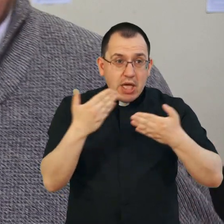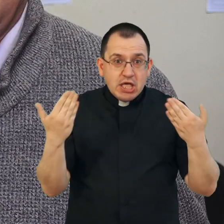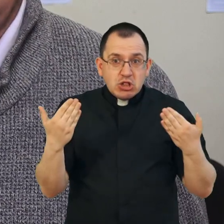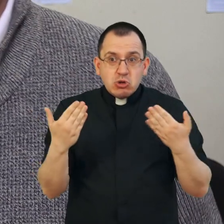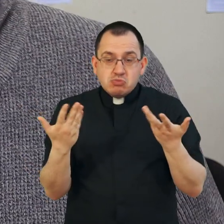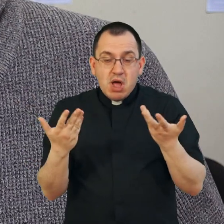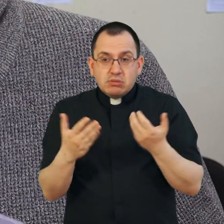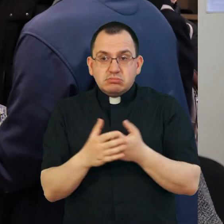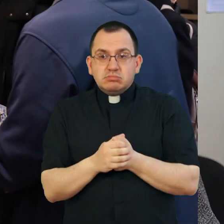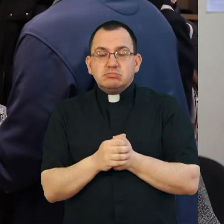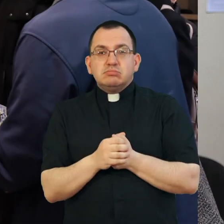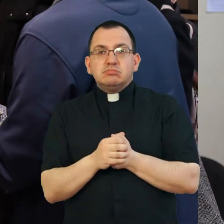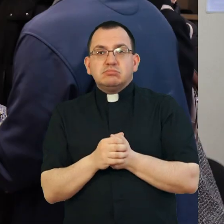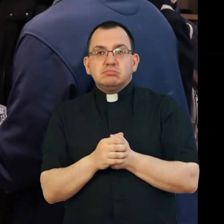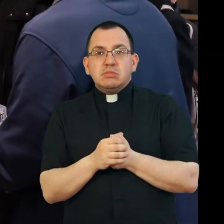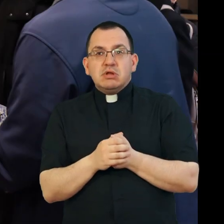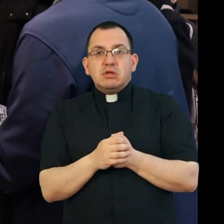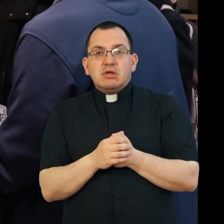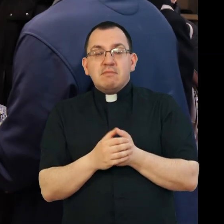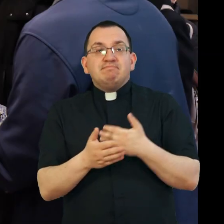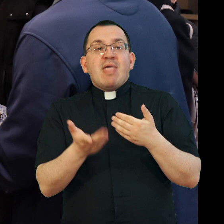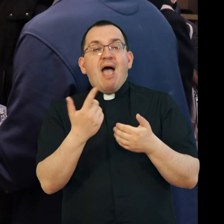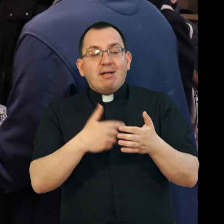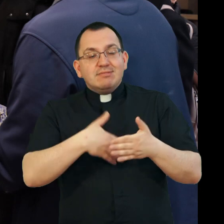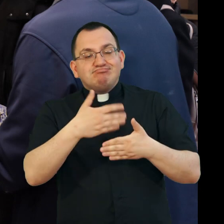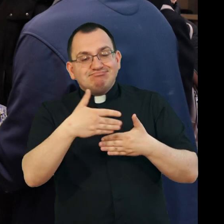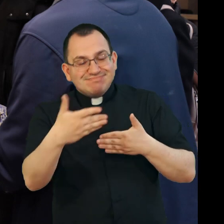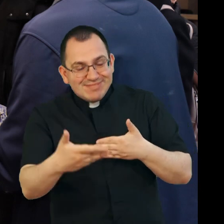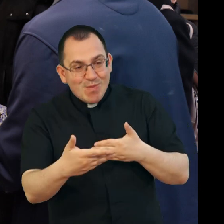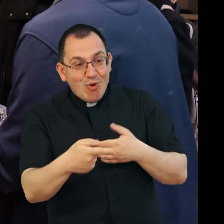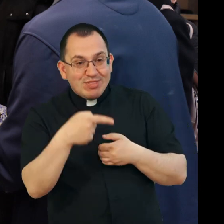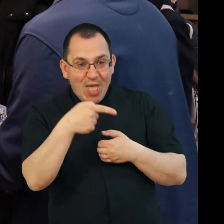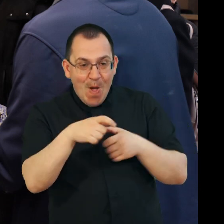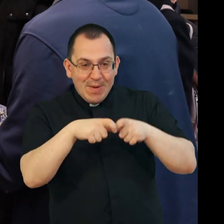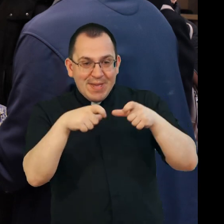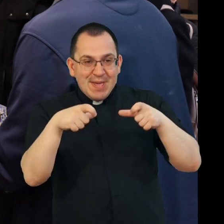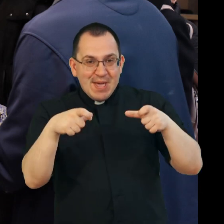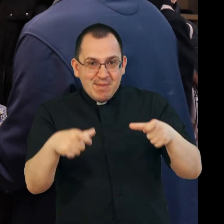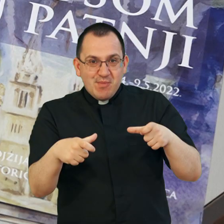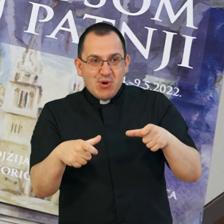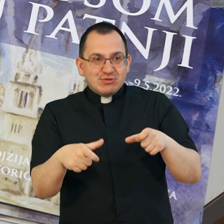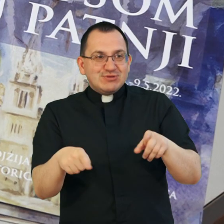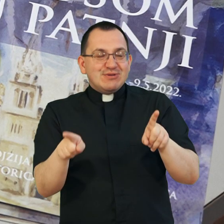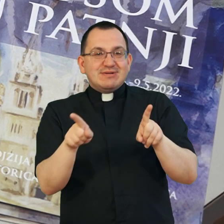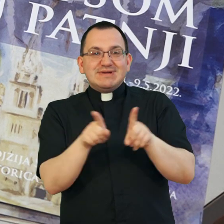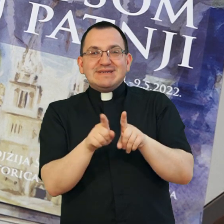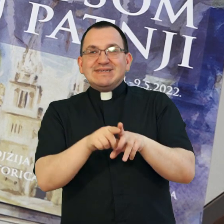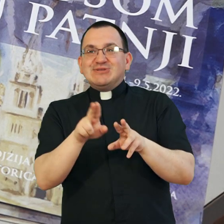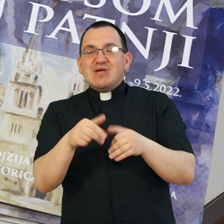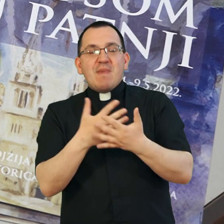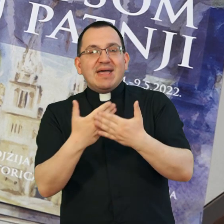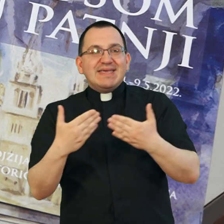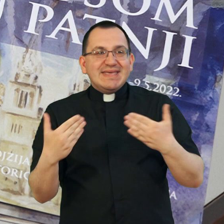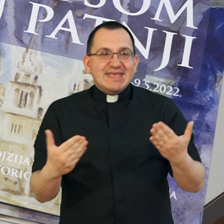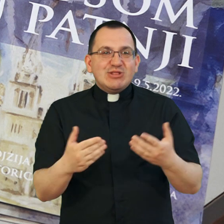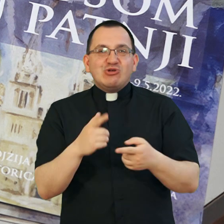htjeli izlagati u ovom prostoru i tako. S vremenom je prostor galerije postao prepoznatljiv te je uslijedilo uz izložbe i niz